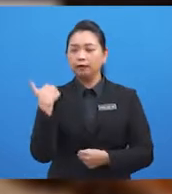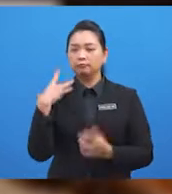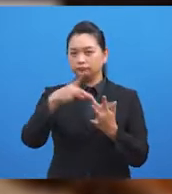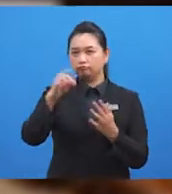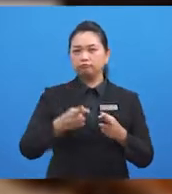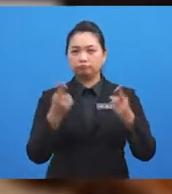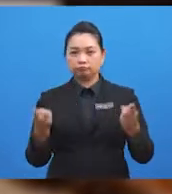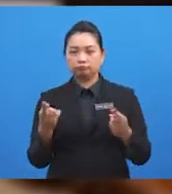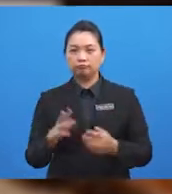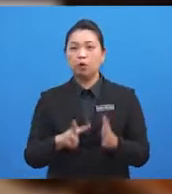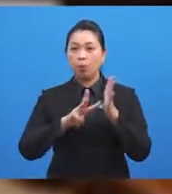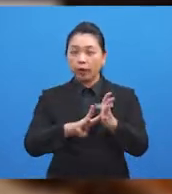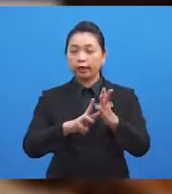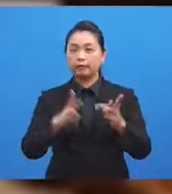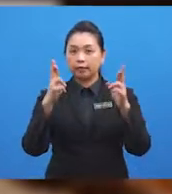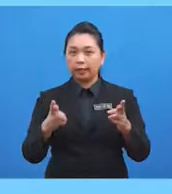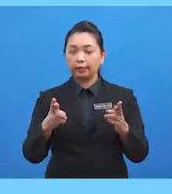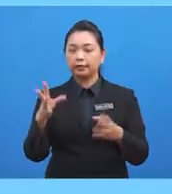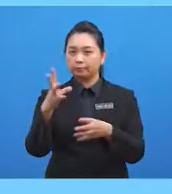jawatan mereka selama 5 tahun.